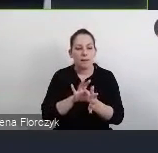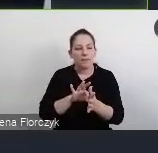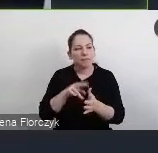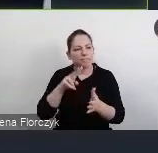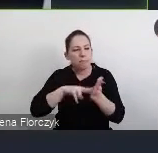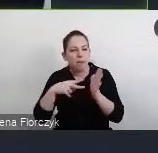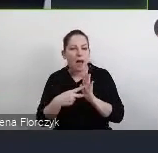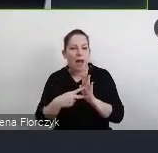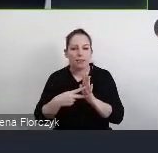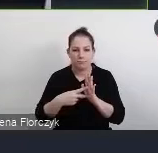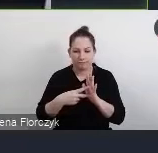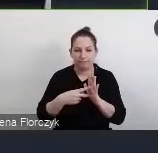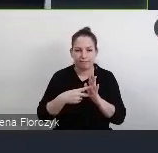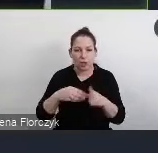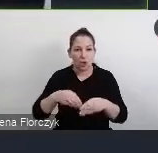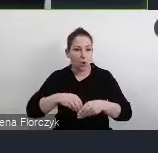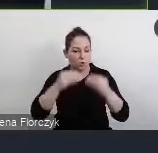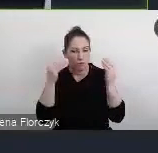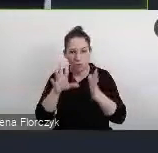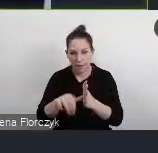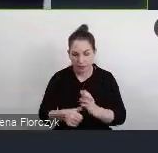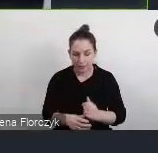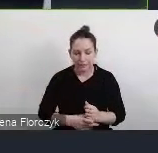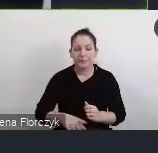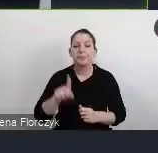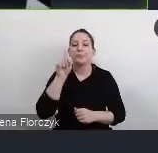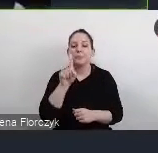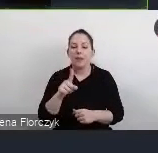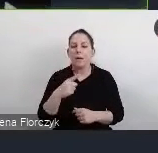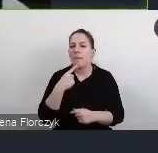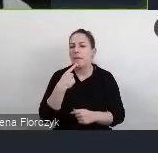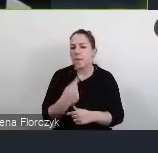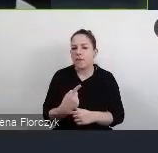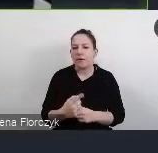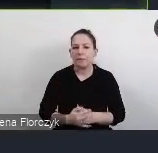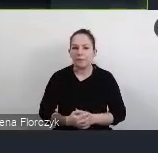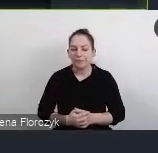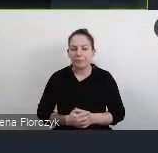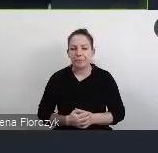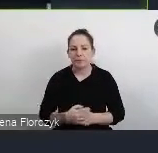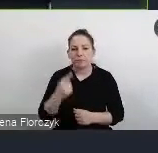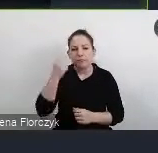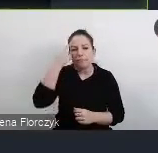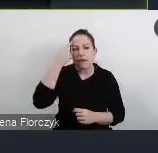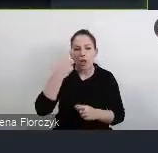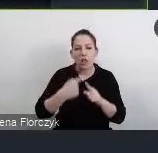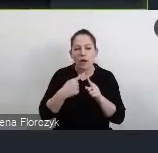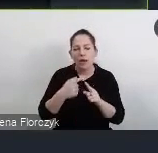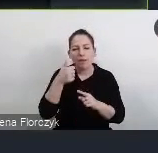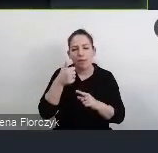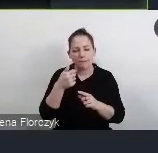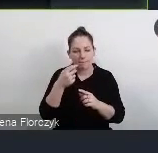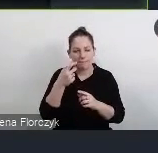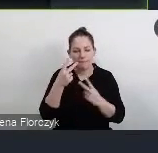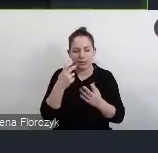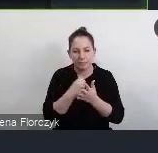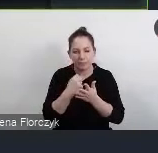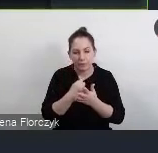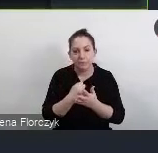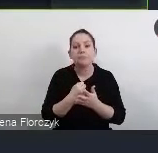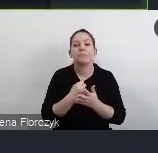rozwoju tutaj miasta. Natomiast powiem tak, zwrócę na jeden aspekt tutaj uwagę,